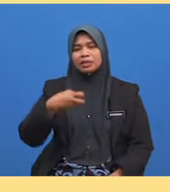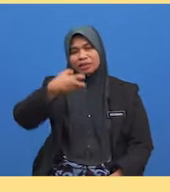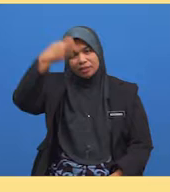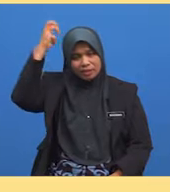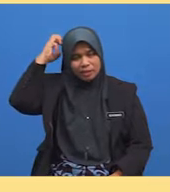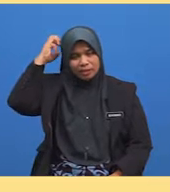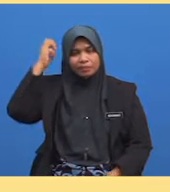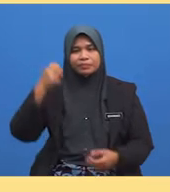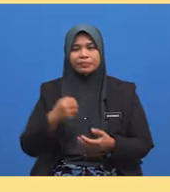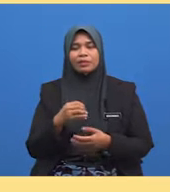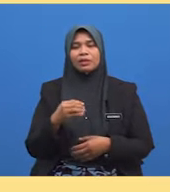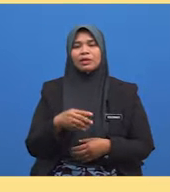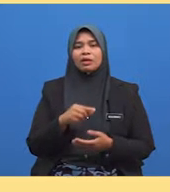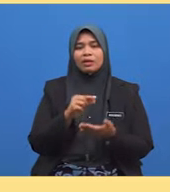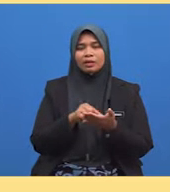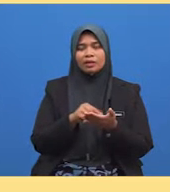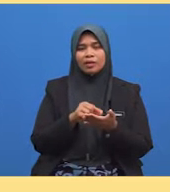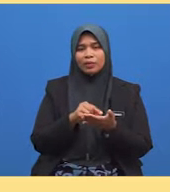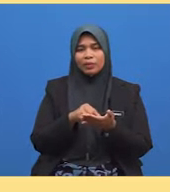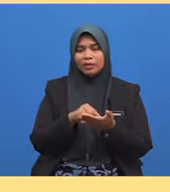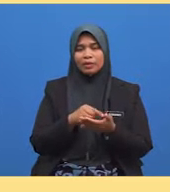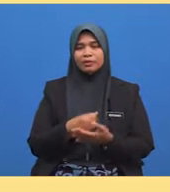berbulu pelepah merupakan ayam.